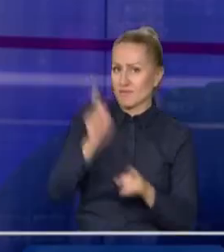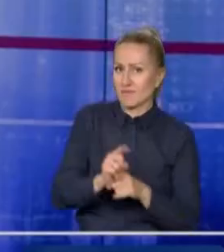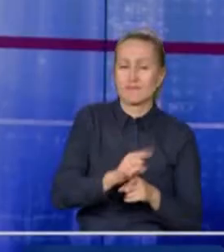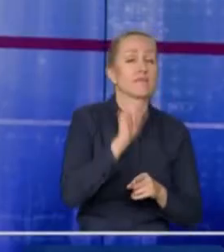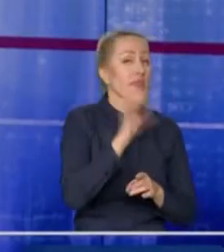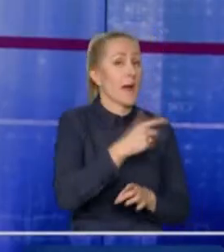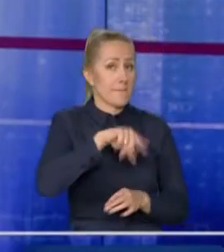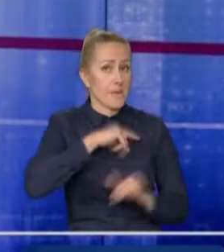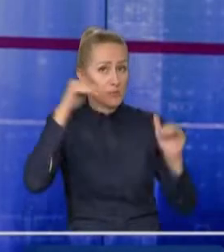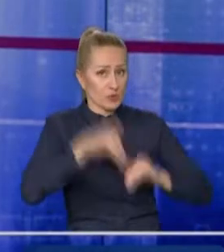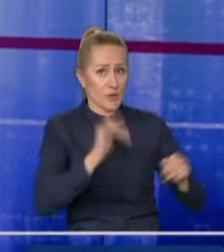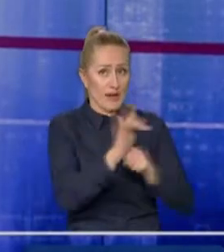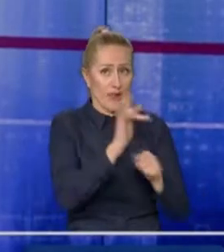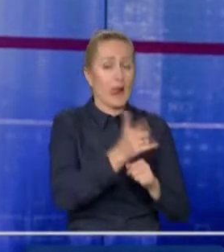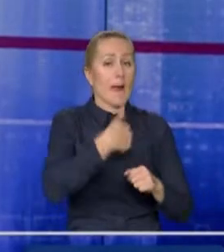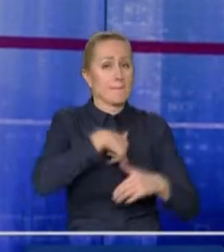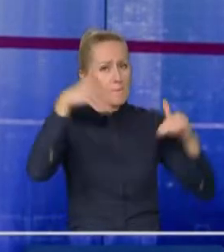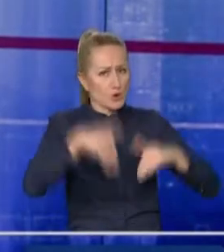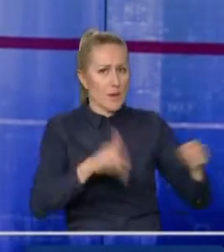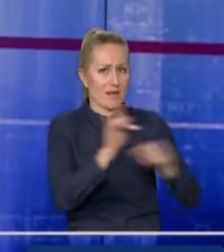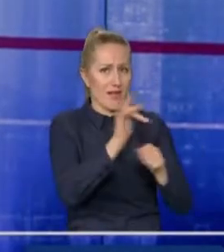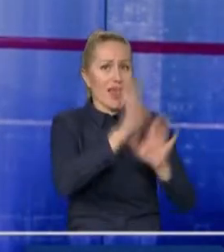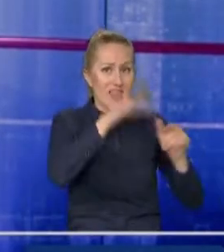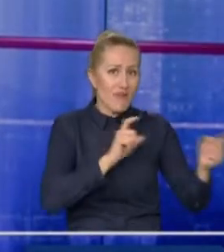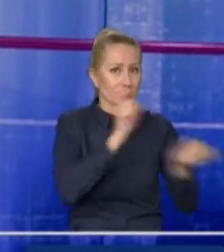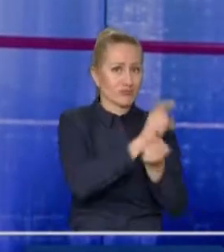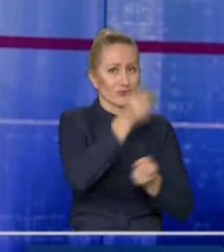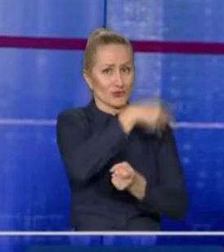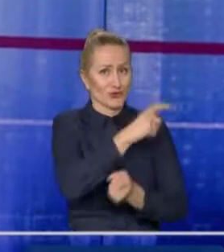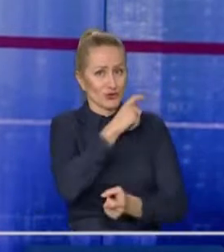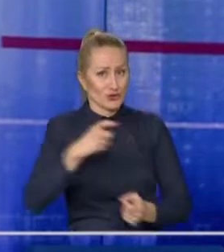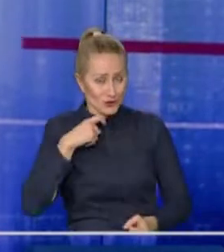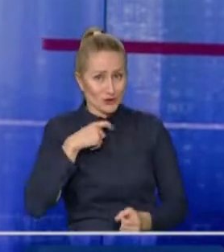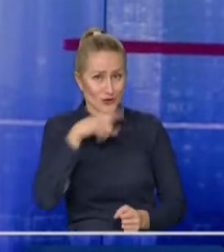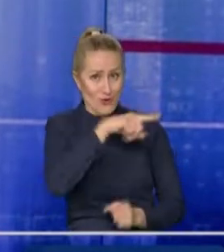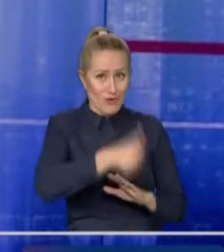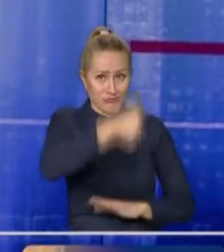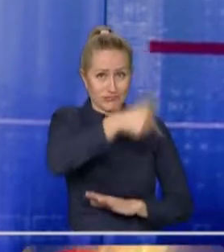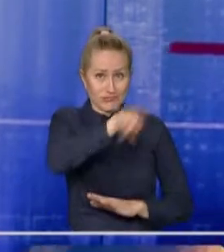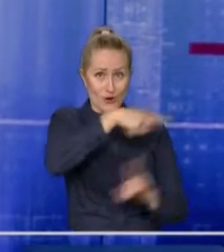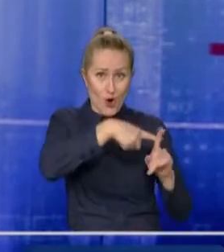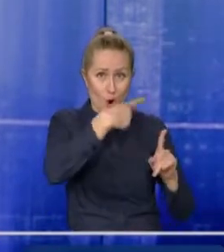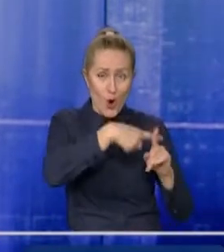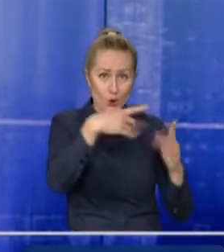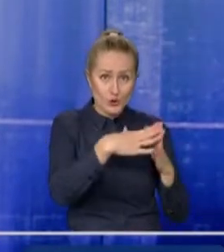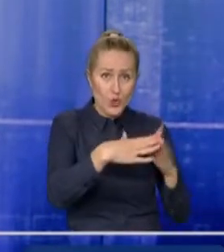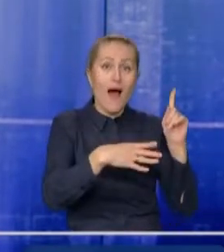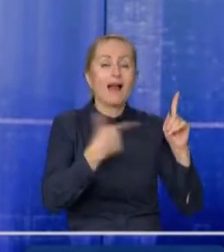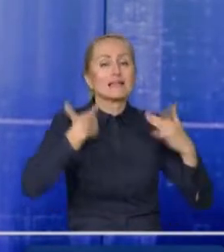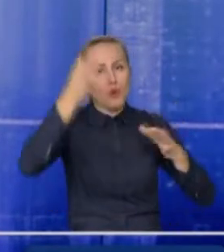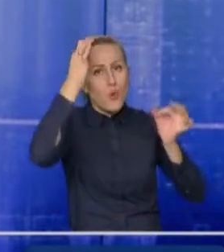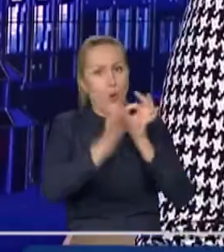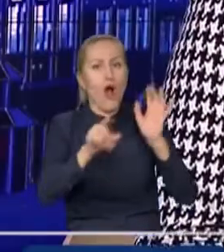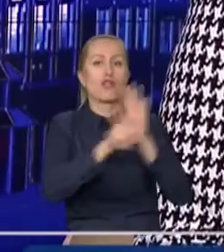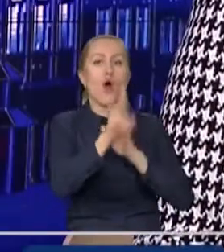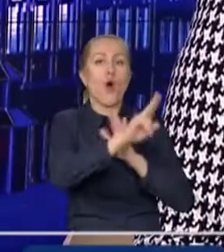możemy krytykować, my możemy być krytyczni nawet wobec hierarchów Kościoła, tak, rzymskokatolickiego, ale trzeba być precyzyjnym, kogo i dlaczego. Dobrze, tak? Panie